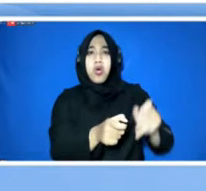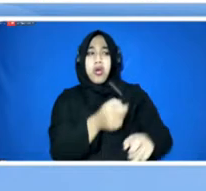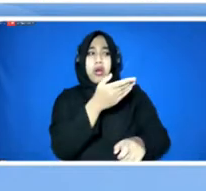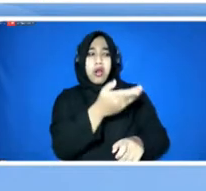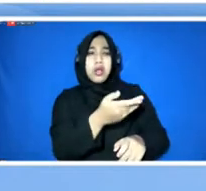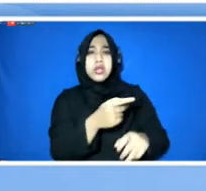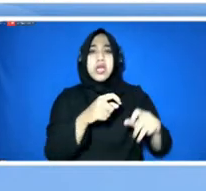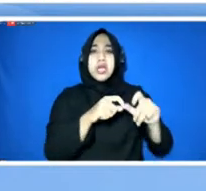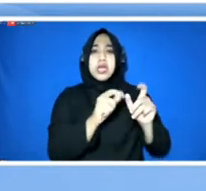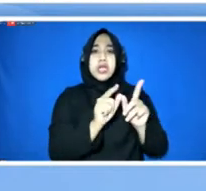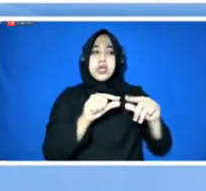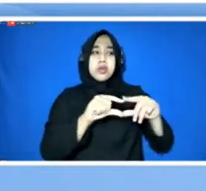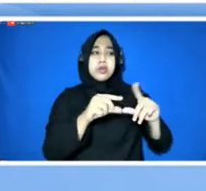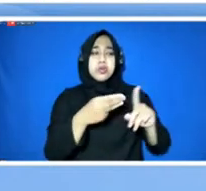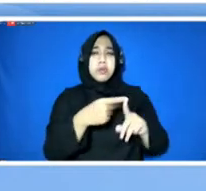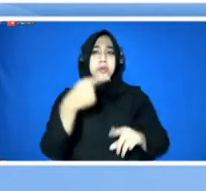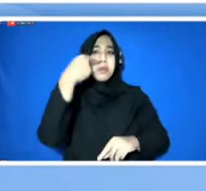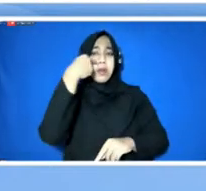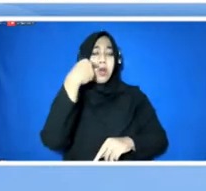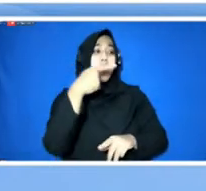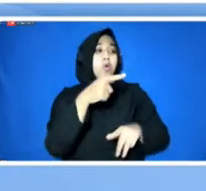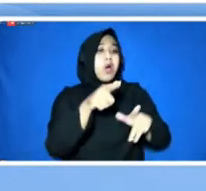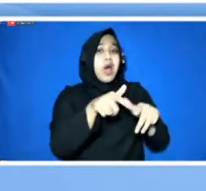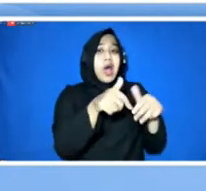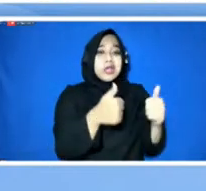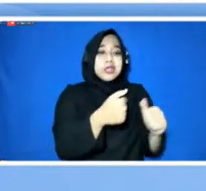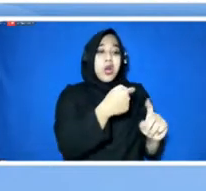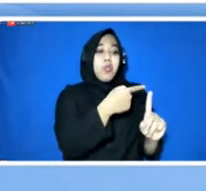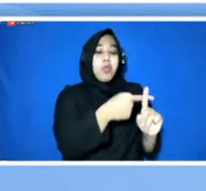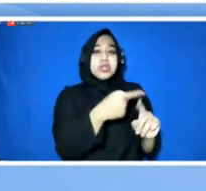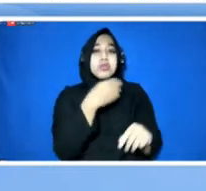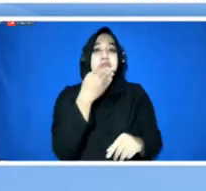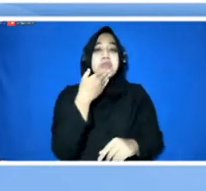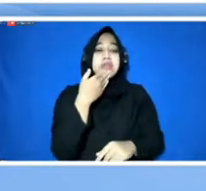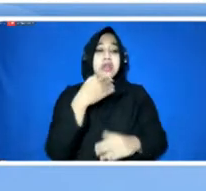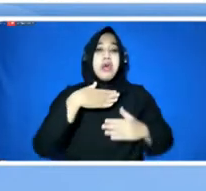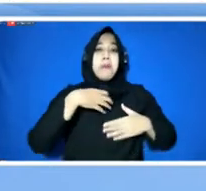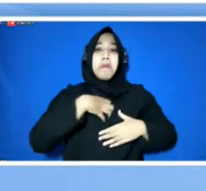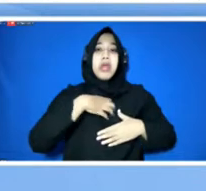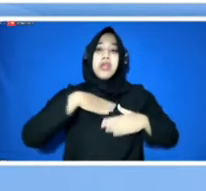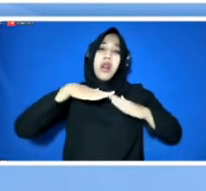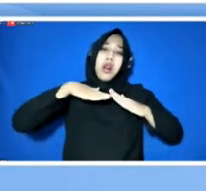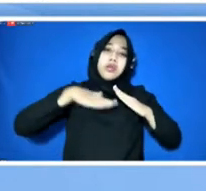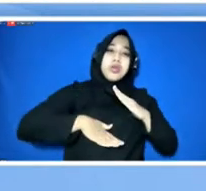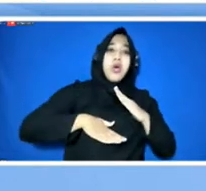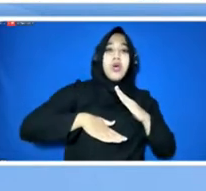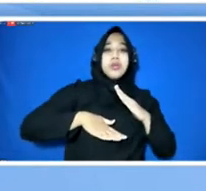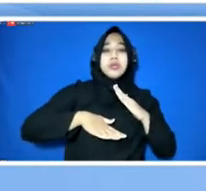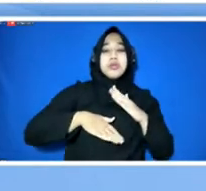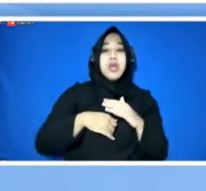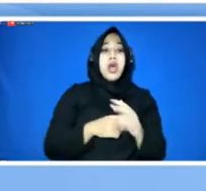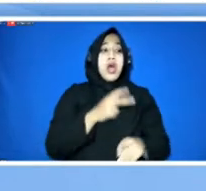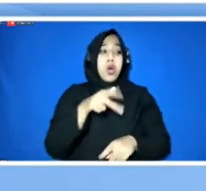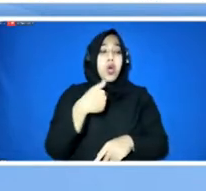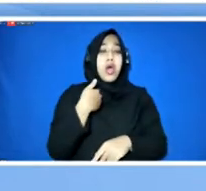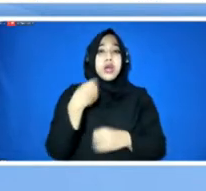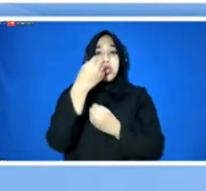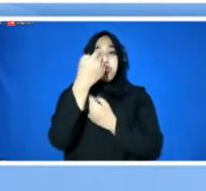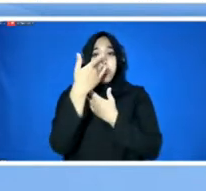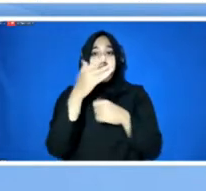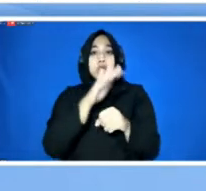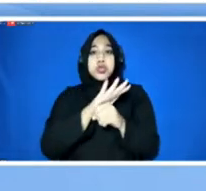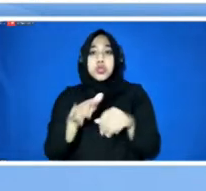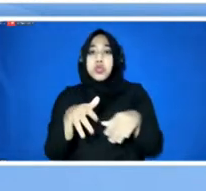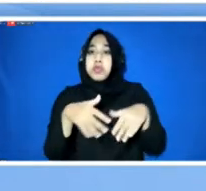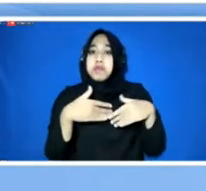swab dan diketahui dia hasilnya positif, maka mentalnya itu langsung down. Kalau dia punya informasi yang cukup, bagaimana